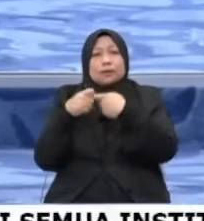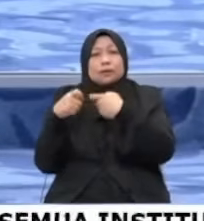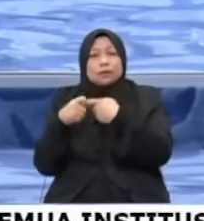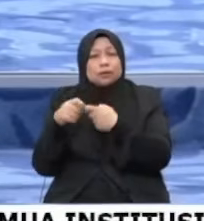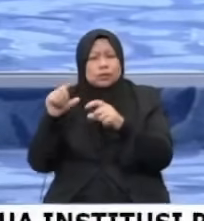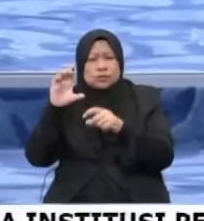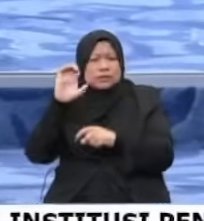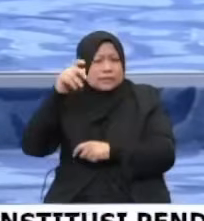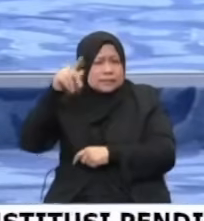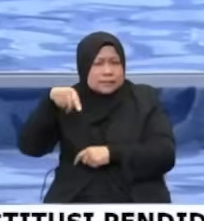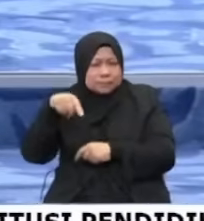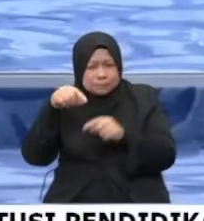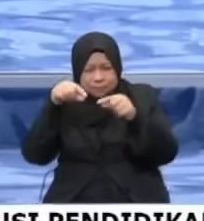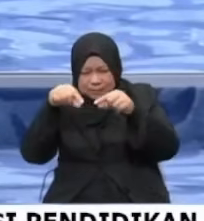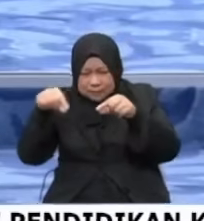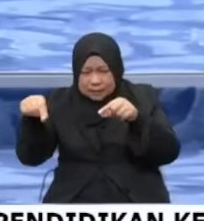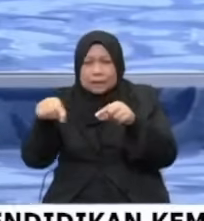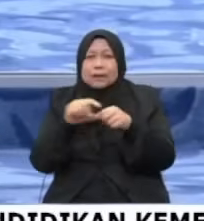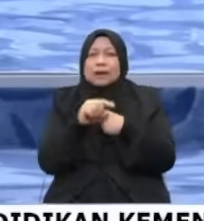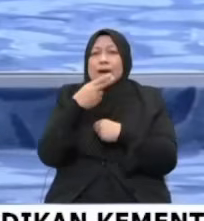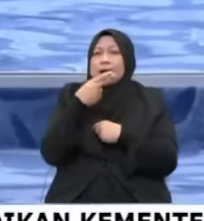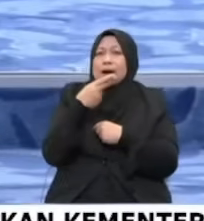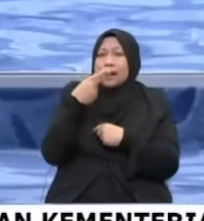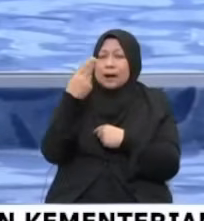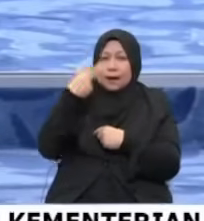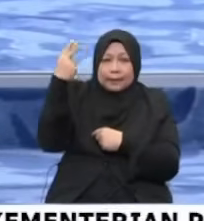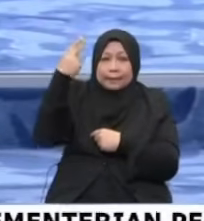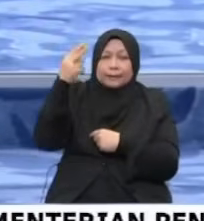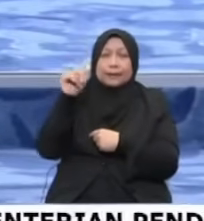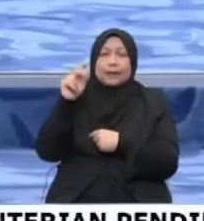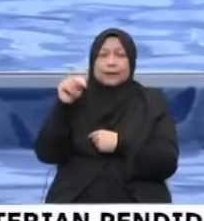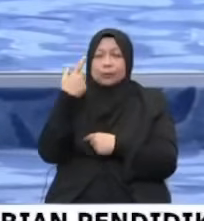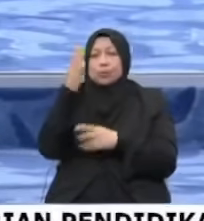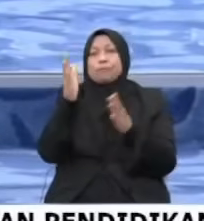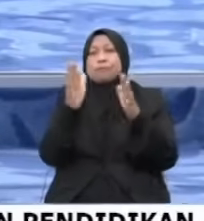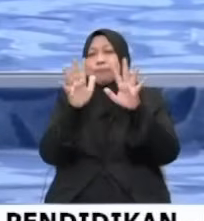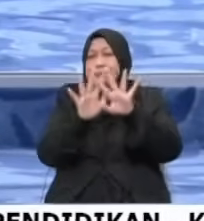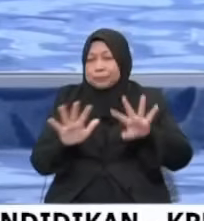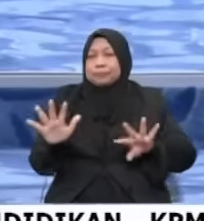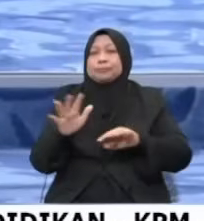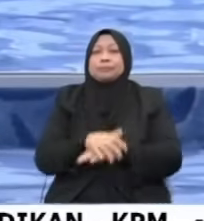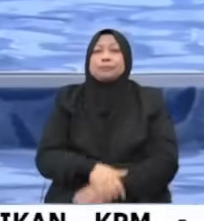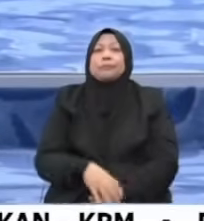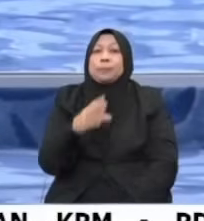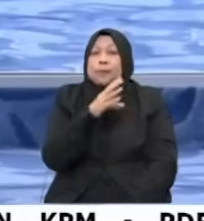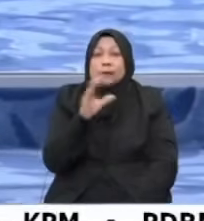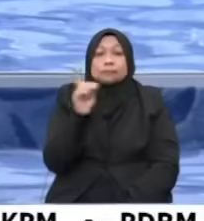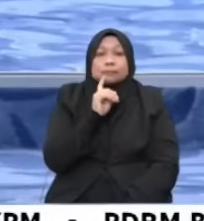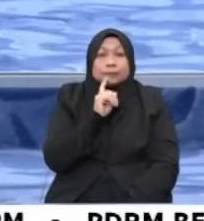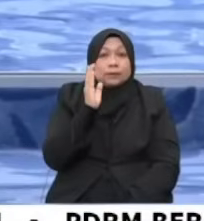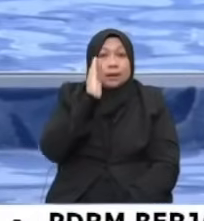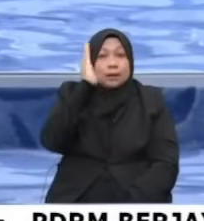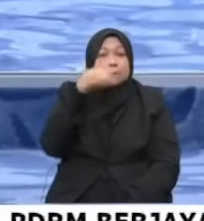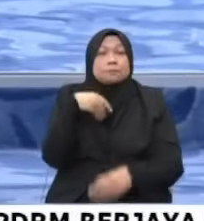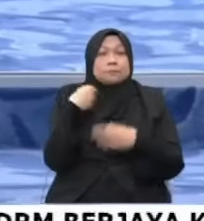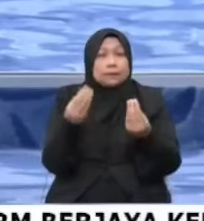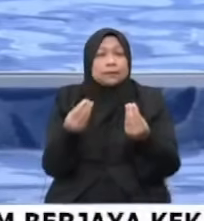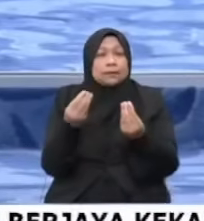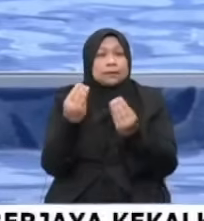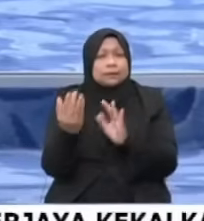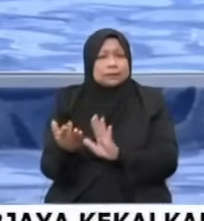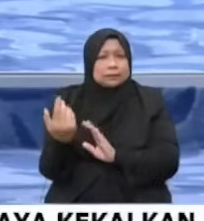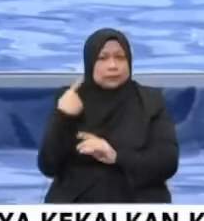cip yang high end bagi Rantau ini dan ini akan memberikan harapan